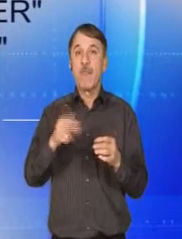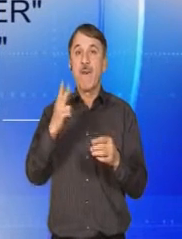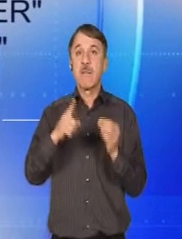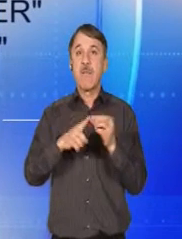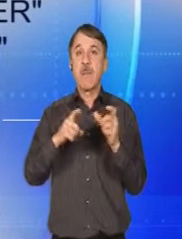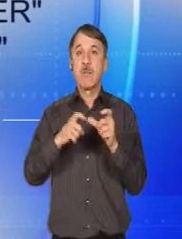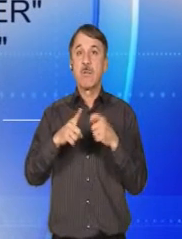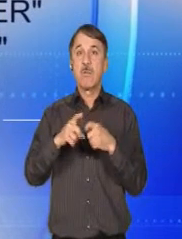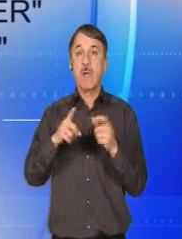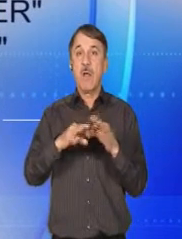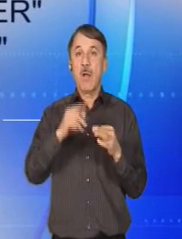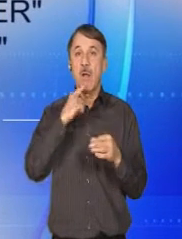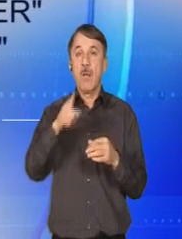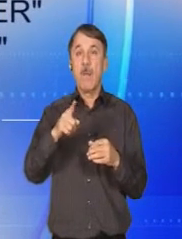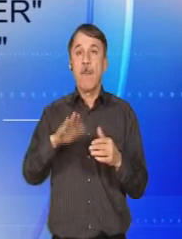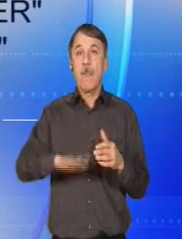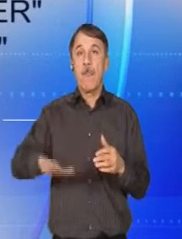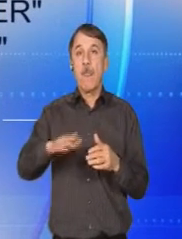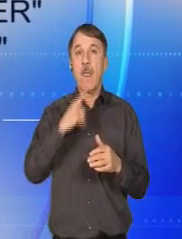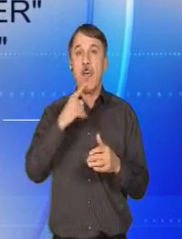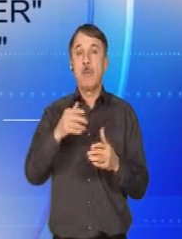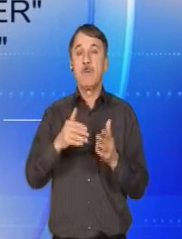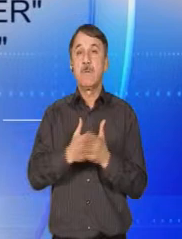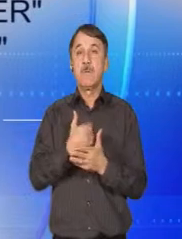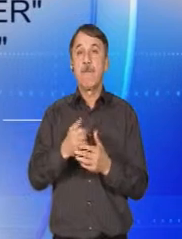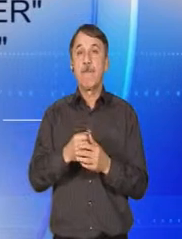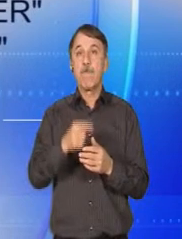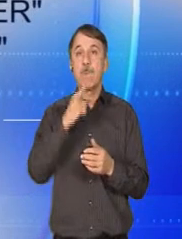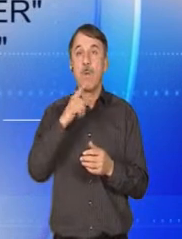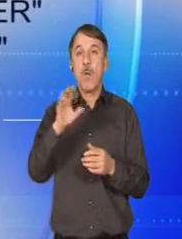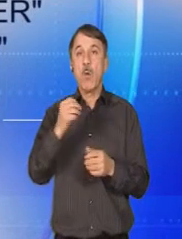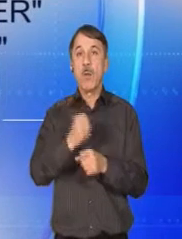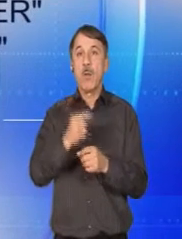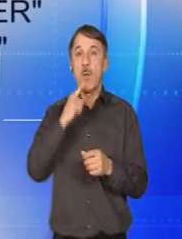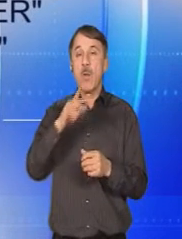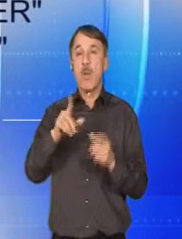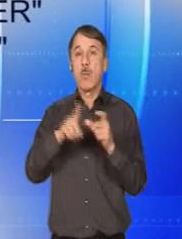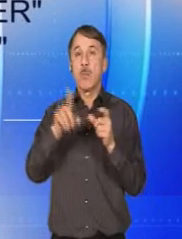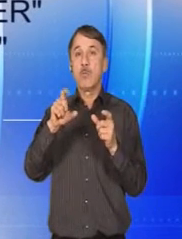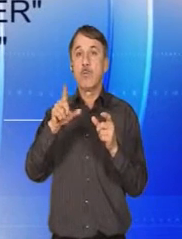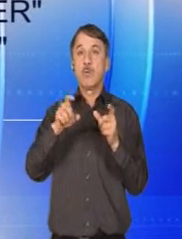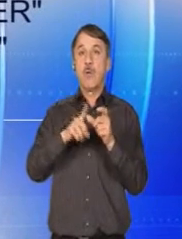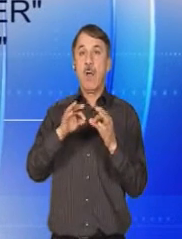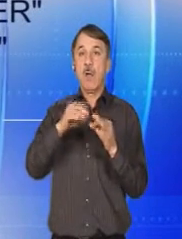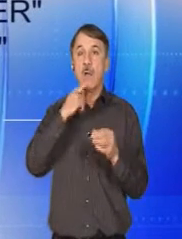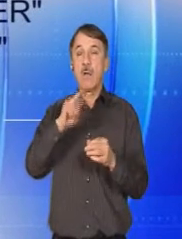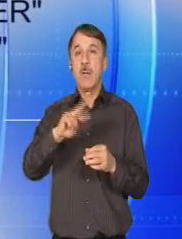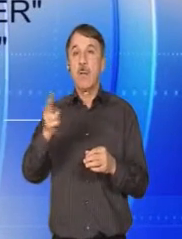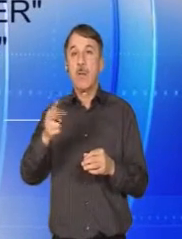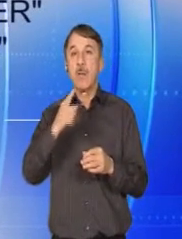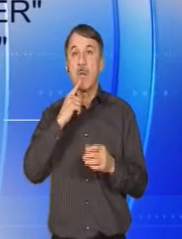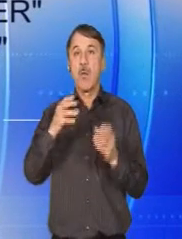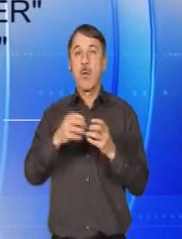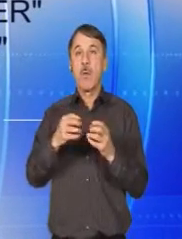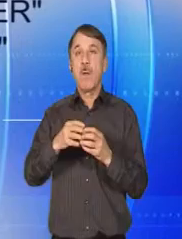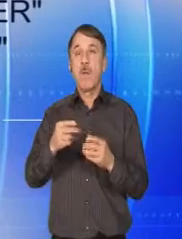ulici Laze Kostića, u ulici Stojana Novakovića vrtić Svitac, u Guliveru u Bate Brkića, vrtiću Pužić